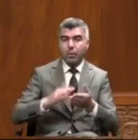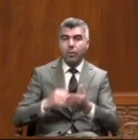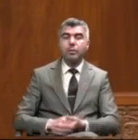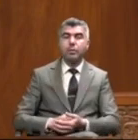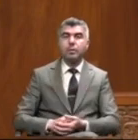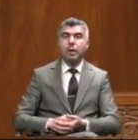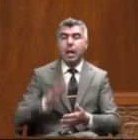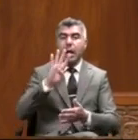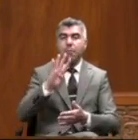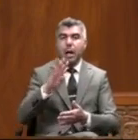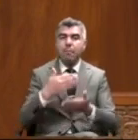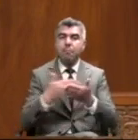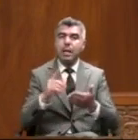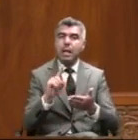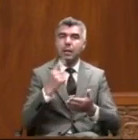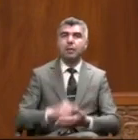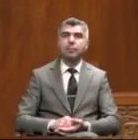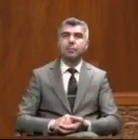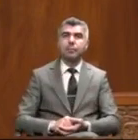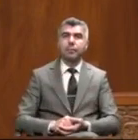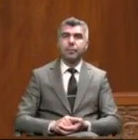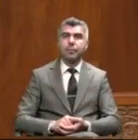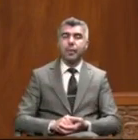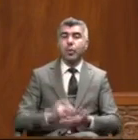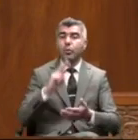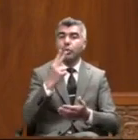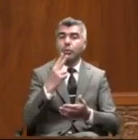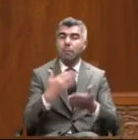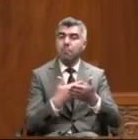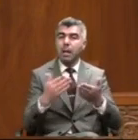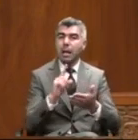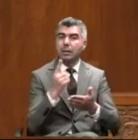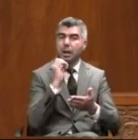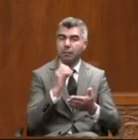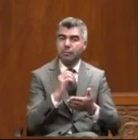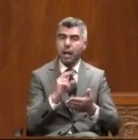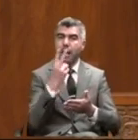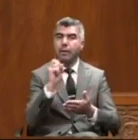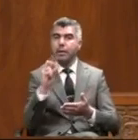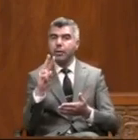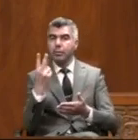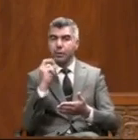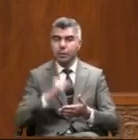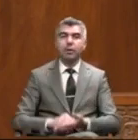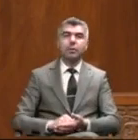باربعه نتاع المليار تاع الدرهم خصصت جوج المليار تاع الدرهم سنه 2022